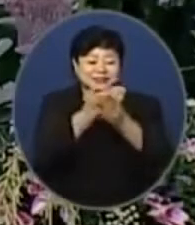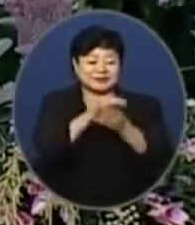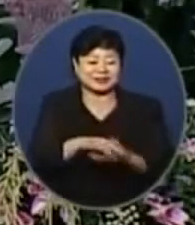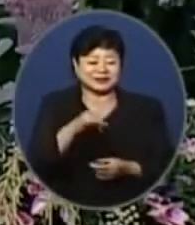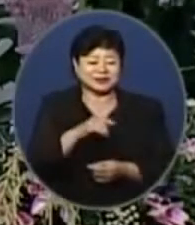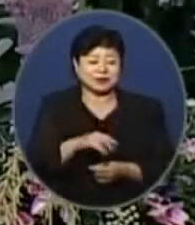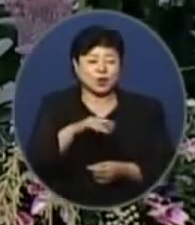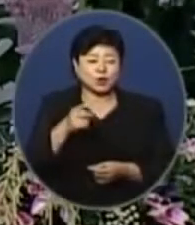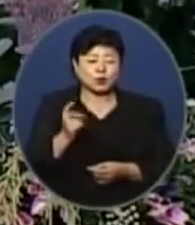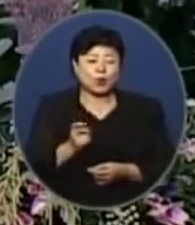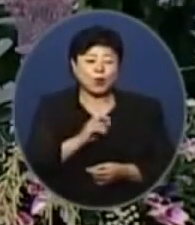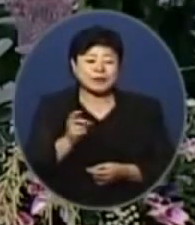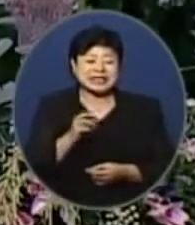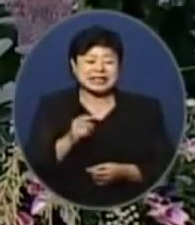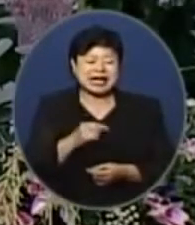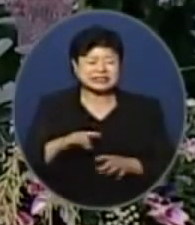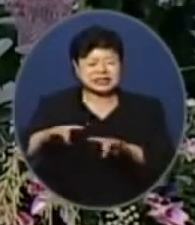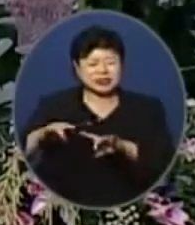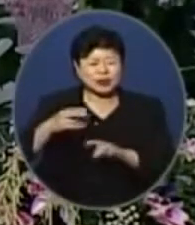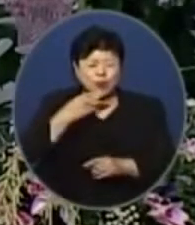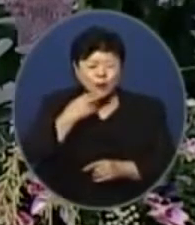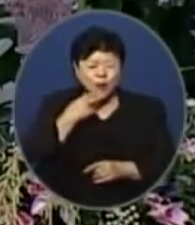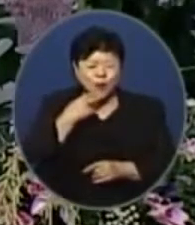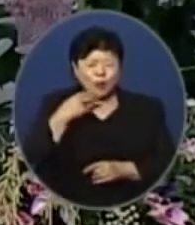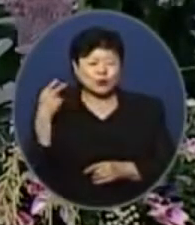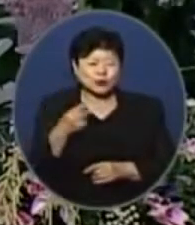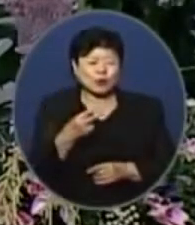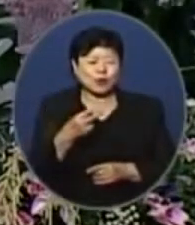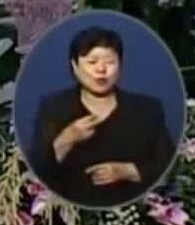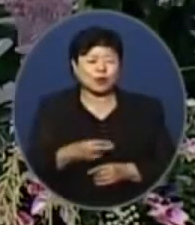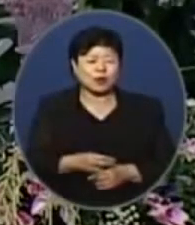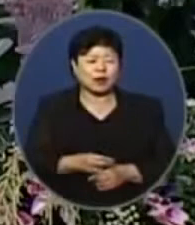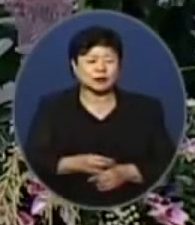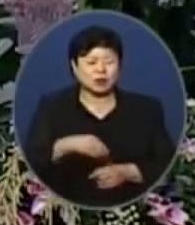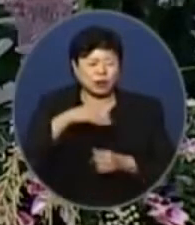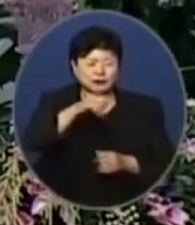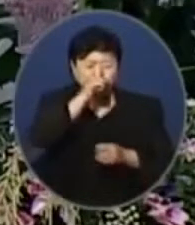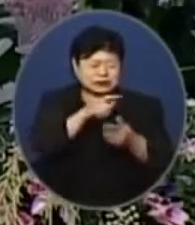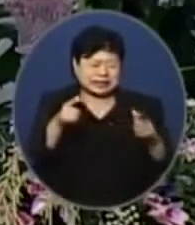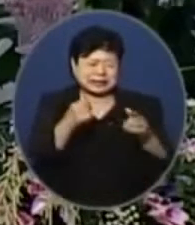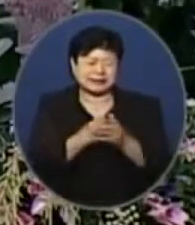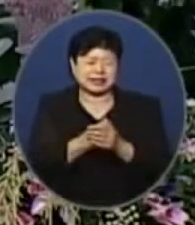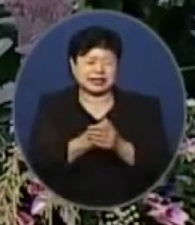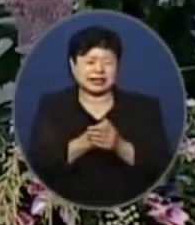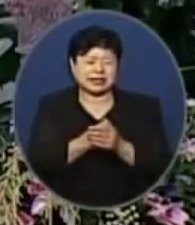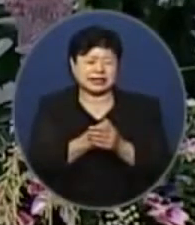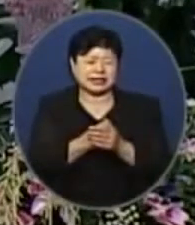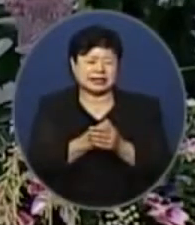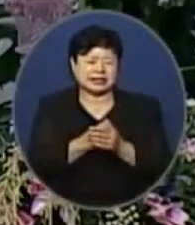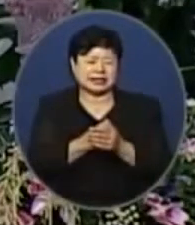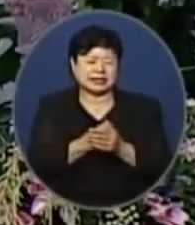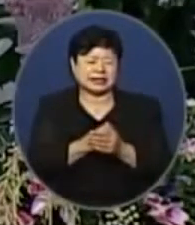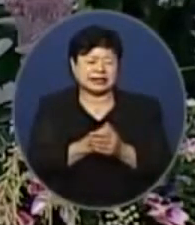처음에 도미니카에 갔을 때 전기도 없고 또 너무나 열악한 환경에 간이 나빠져서